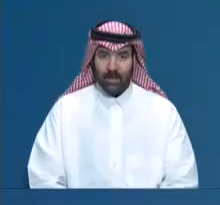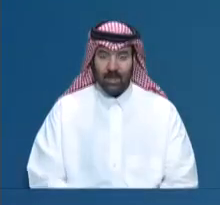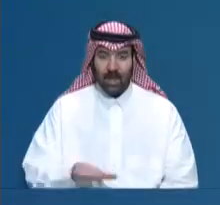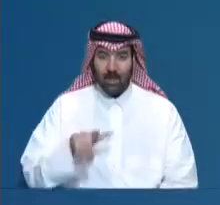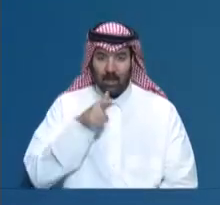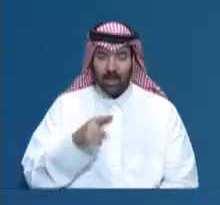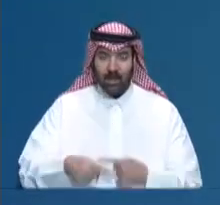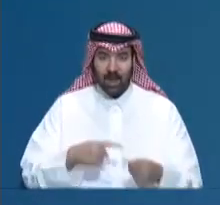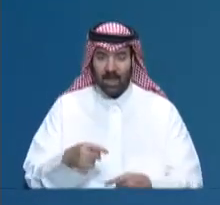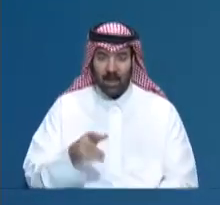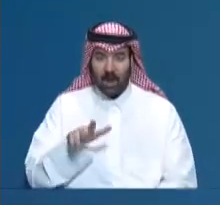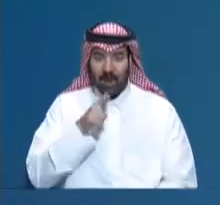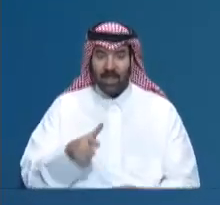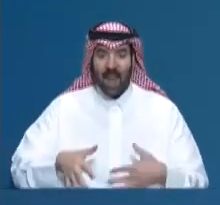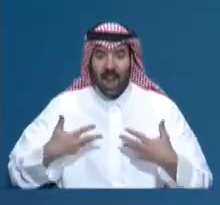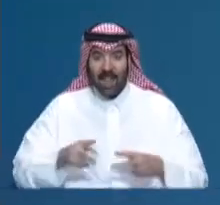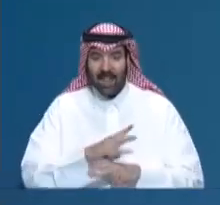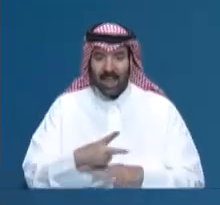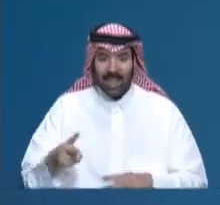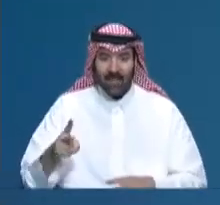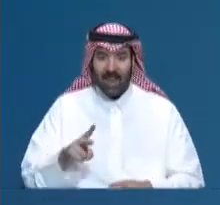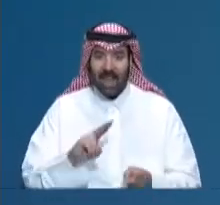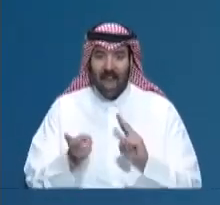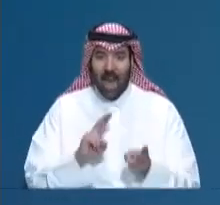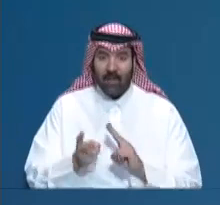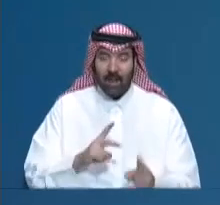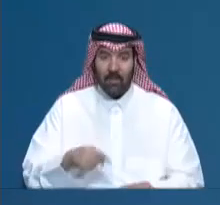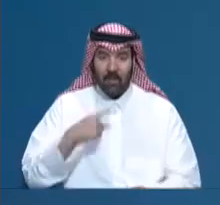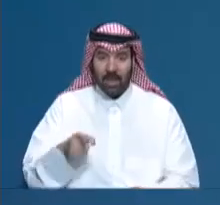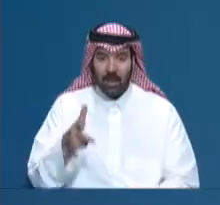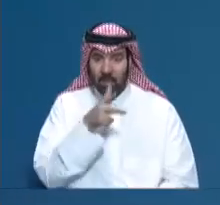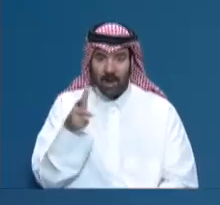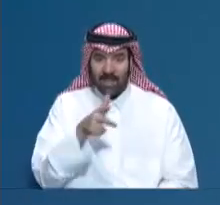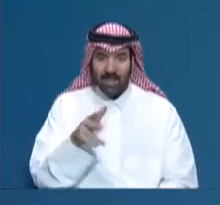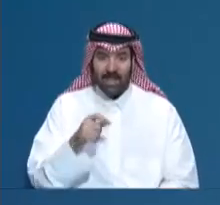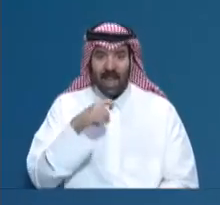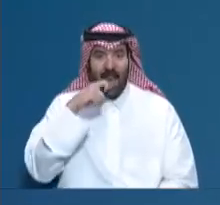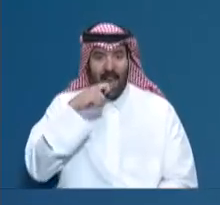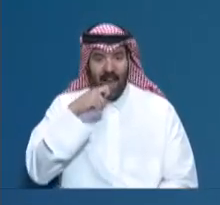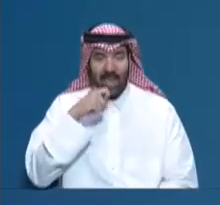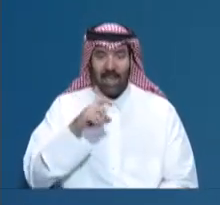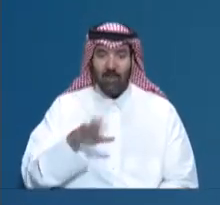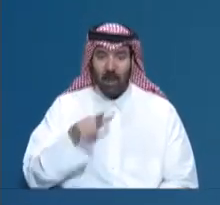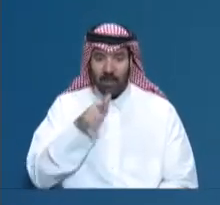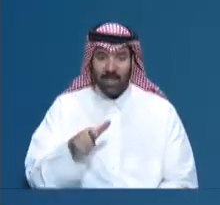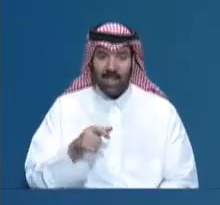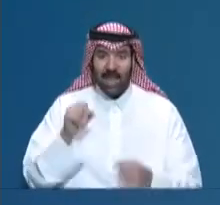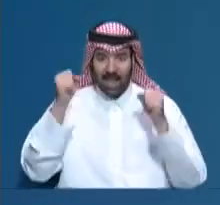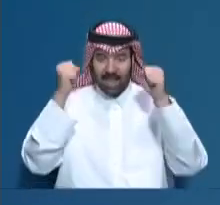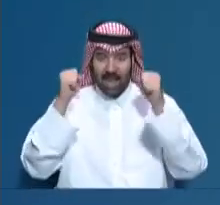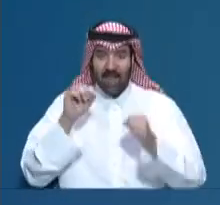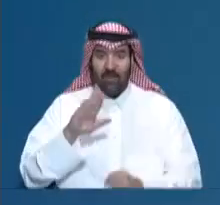أيها السادة، ولرصد الاحتفالات بعيد الفطر المبارك يلتحق بنا مراسلانا من حائل عبد العزيز الغرير، وكذلك من الطائف